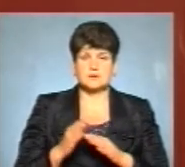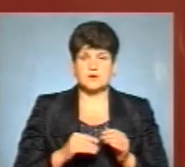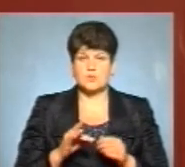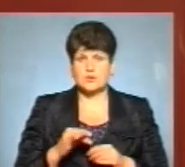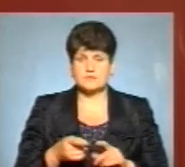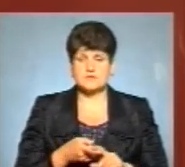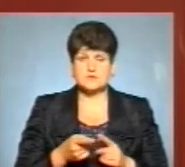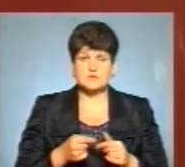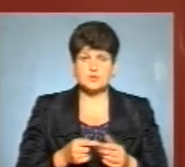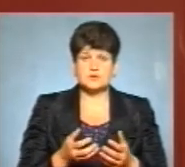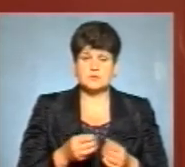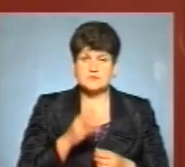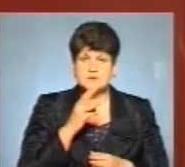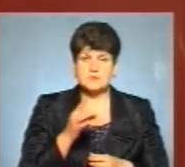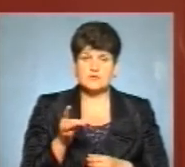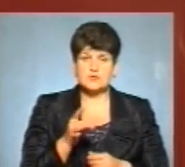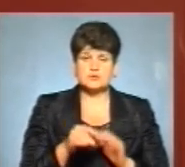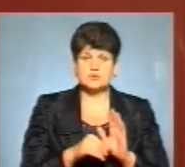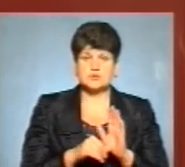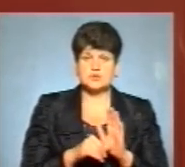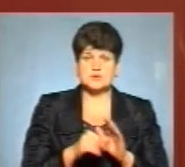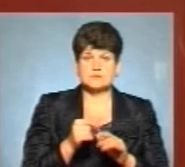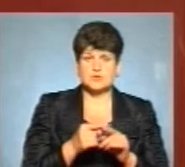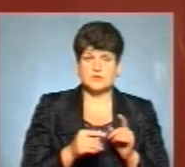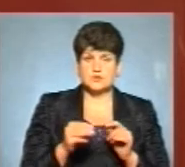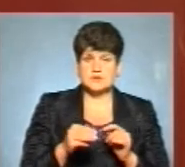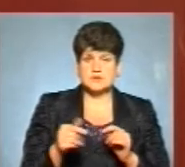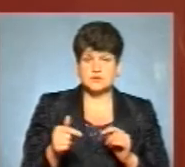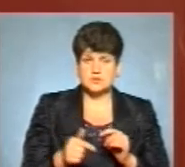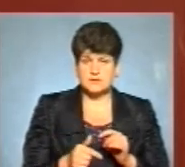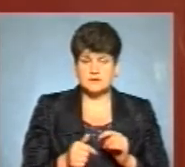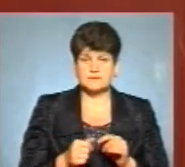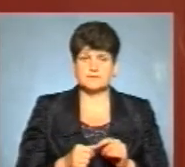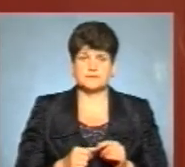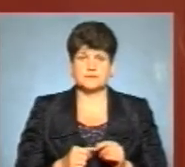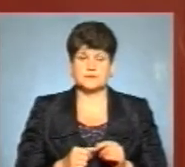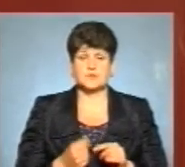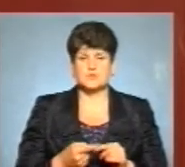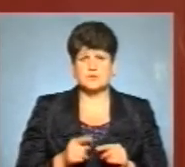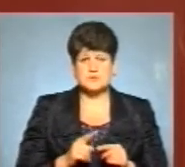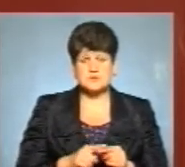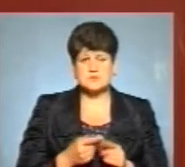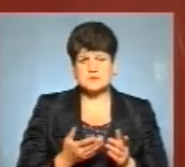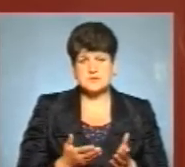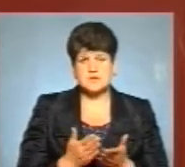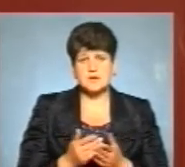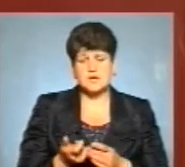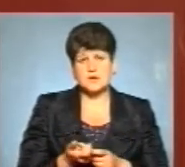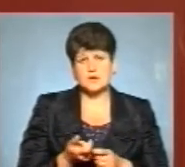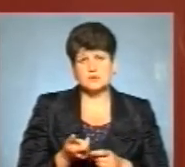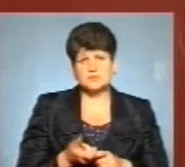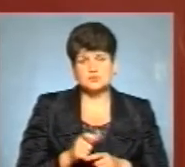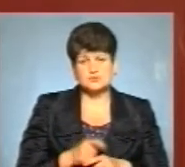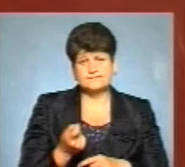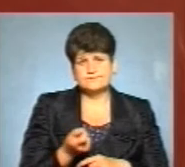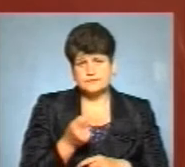відділенні отримував заробітну плату в розмірі 6,5 тисяч гривень, то це є дуже низька заробітна